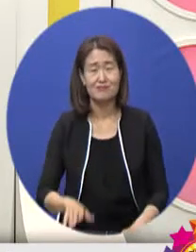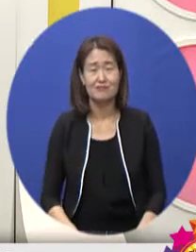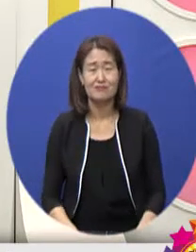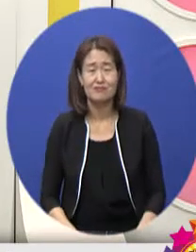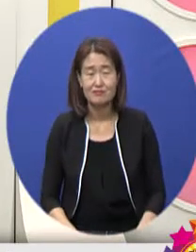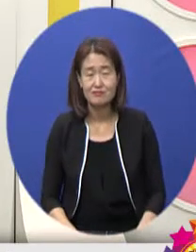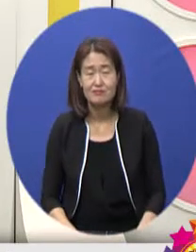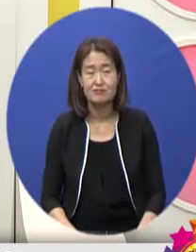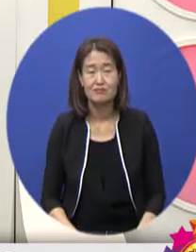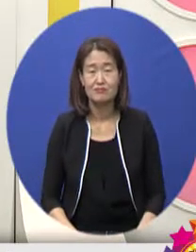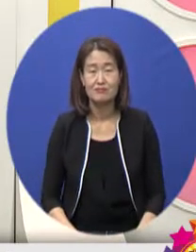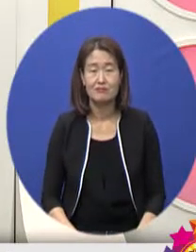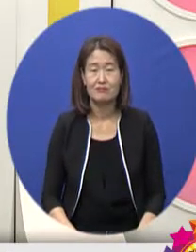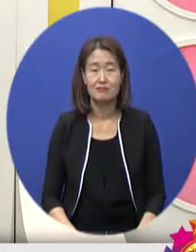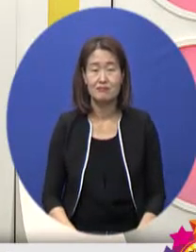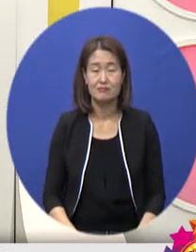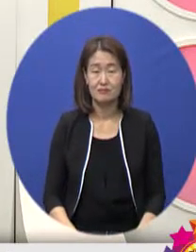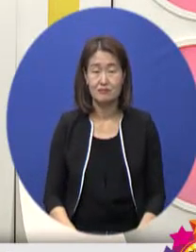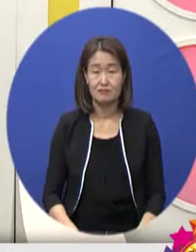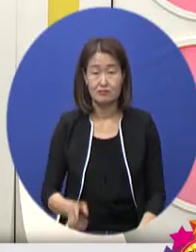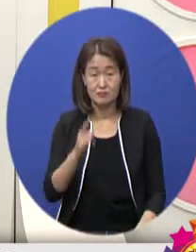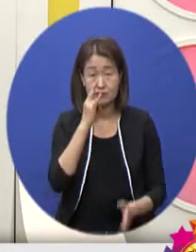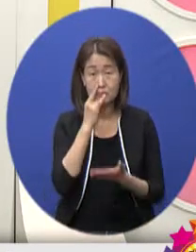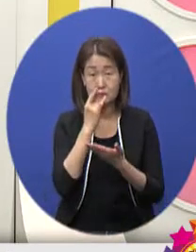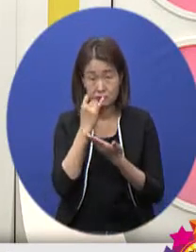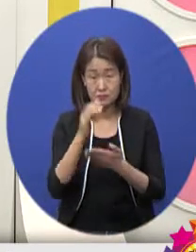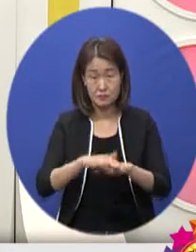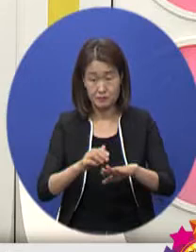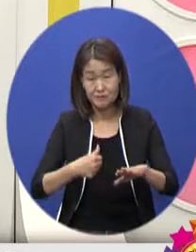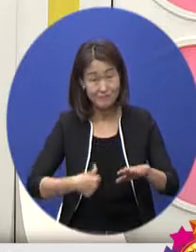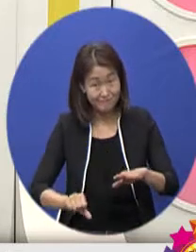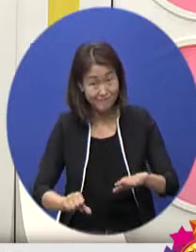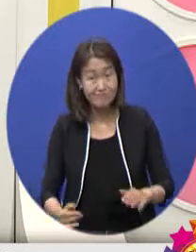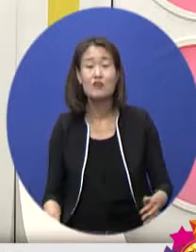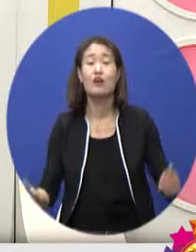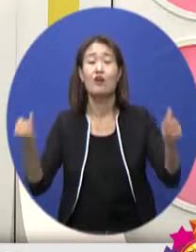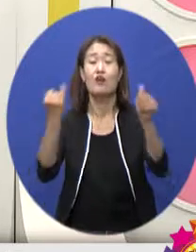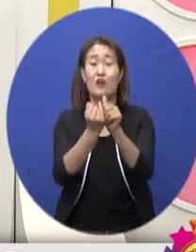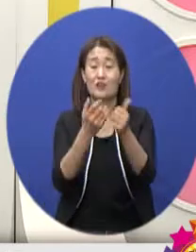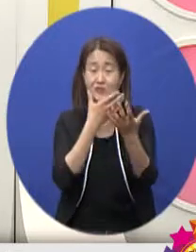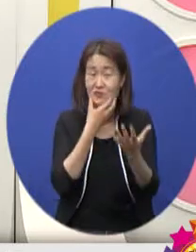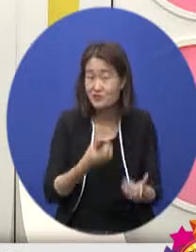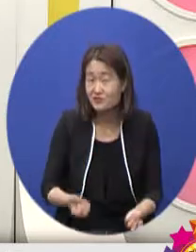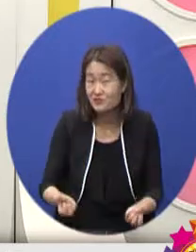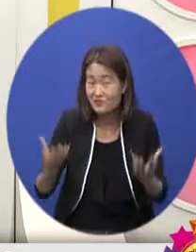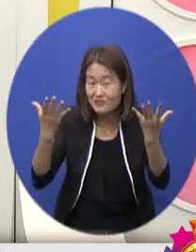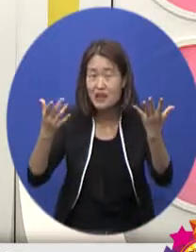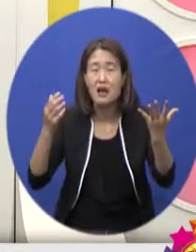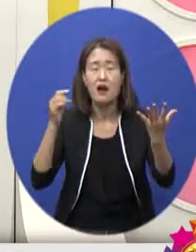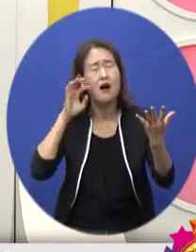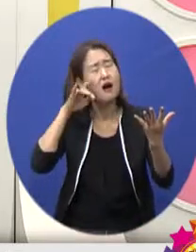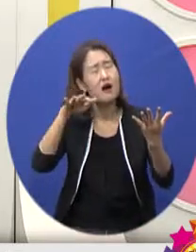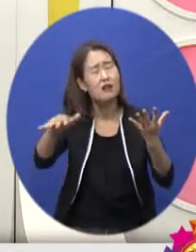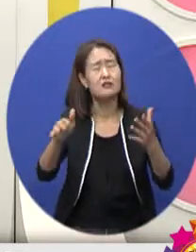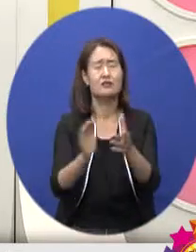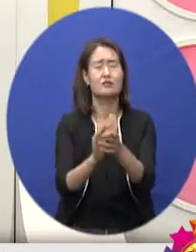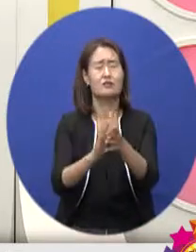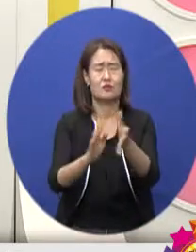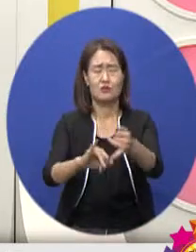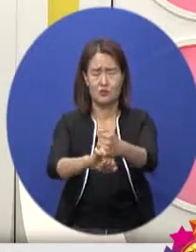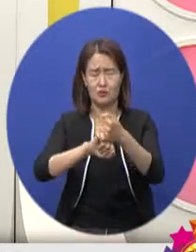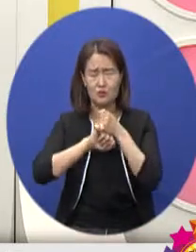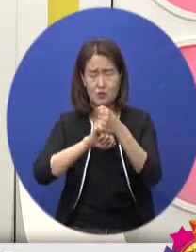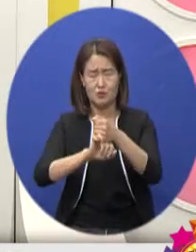네. 그러니까요. 우리 어머님 손자 결혼식은 또 축하드리고 네. 또 그리운 친구분 꼭